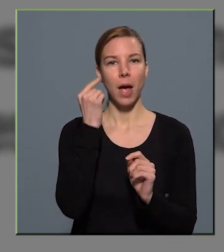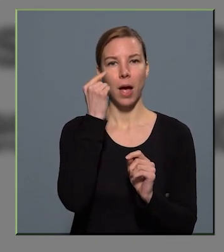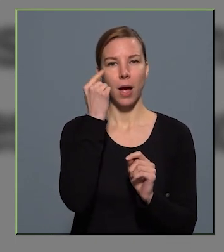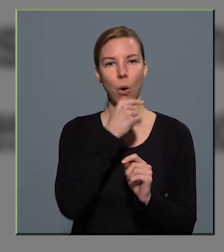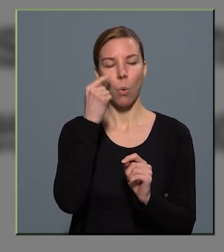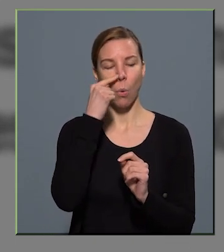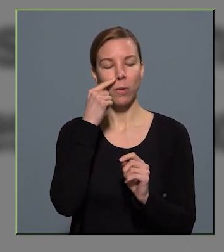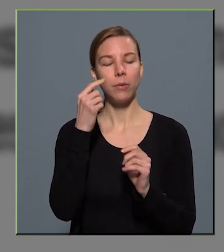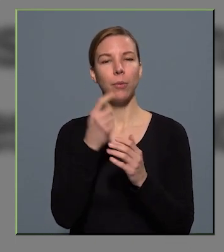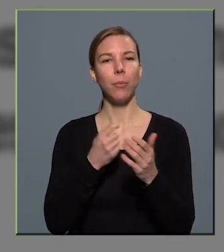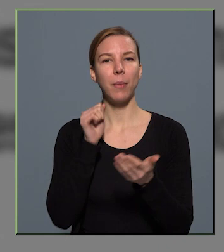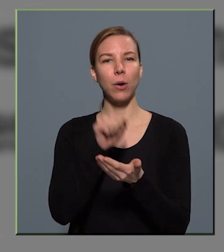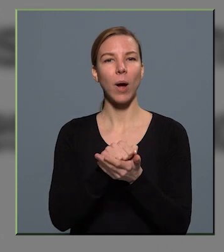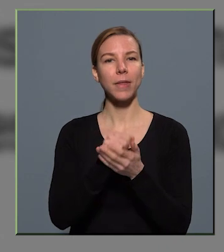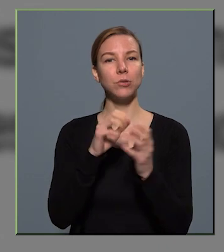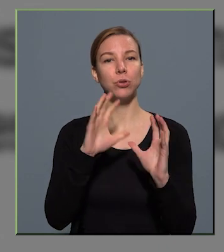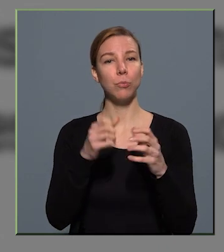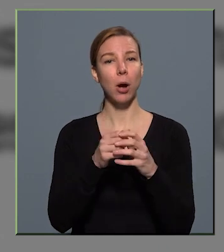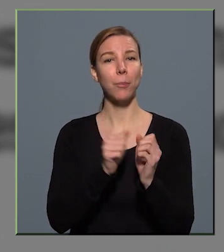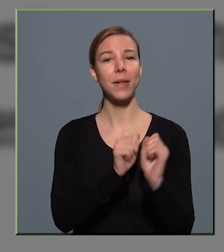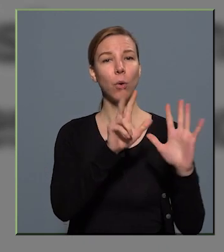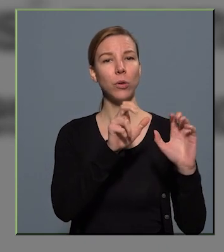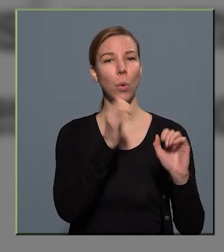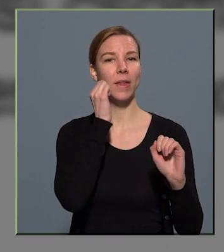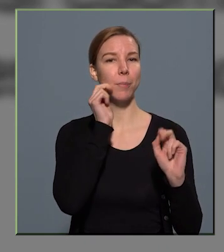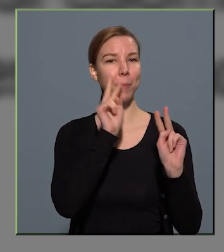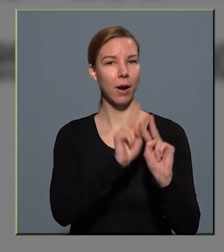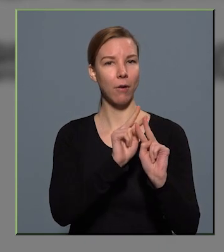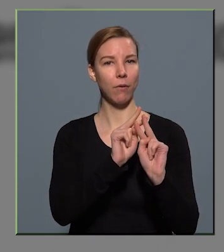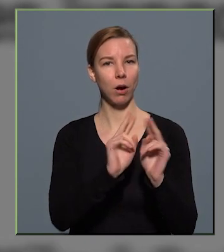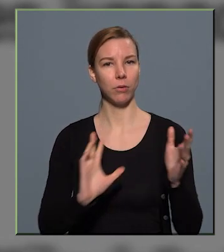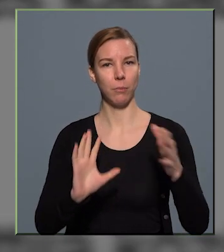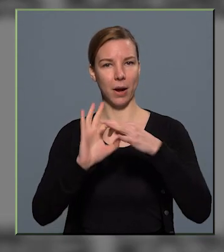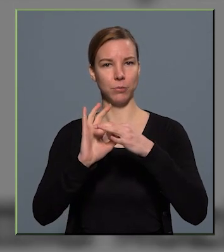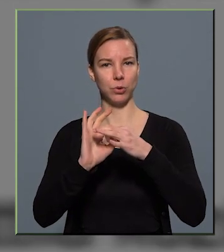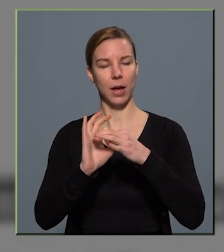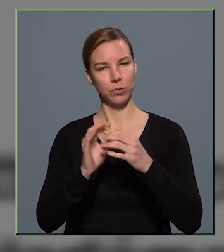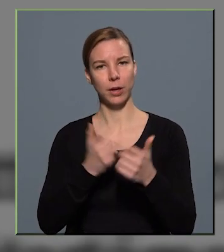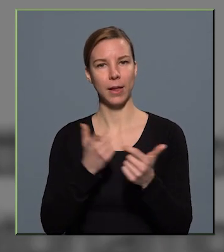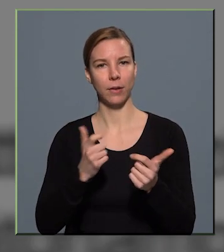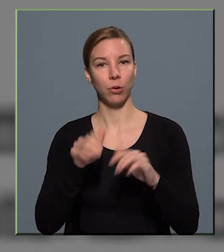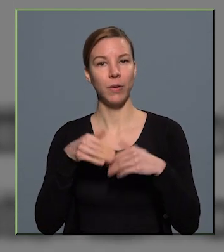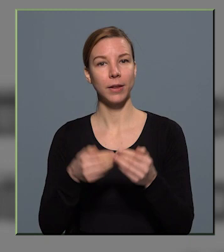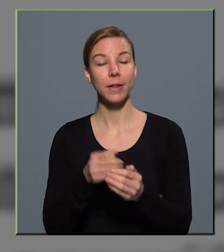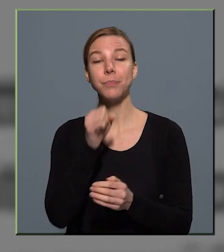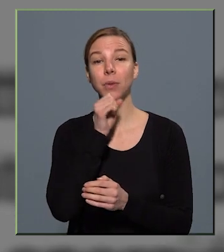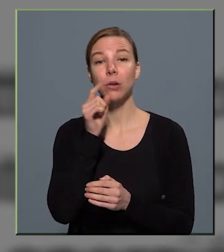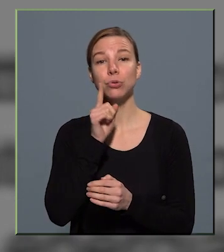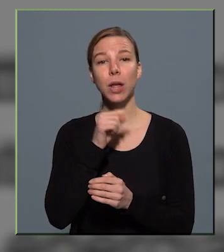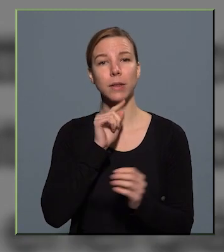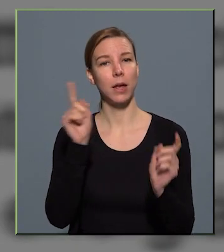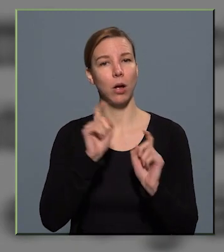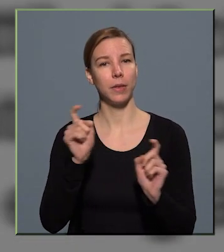megawatt napelemes kapacitás csatlakoztatását teszi majd lehetővé. Steiner Attila közölte, hogy